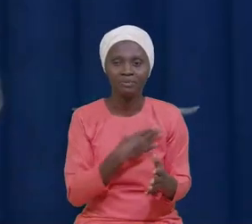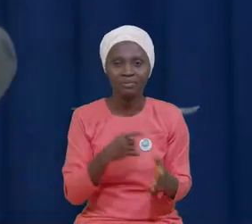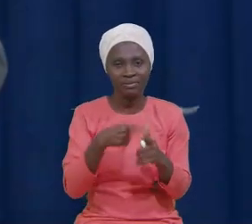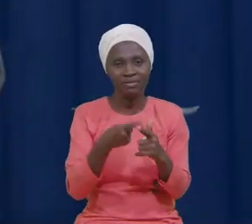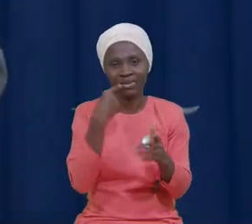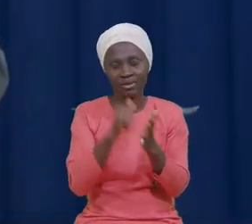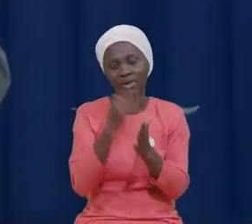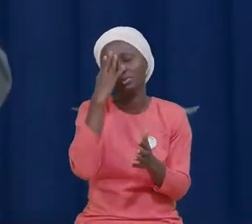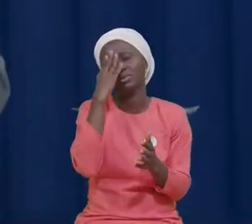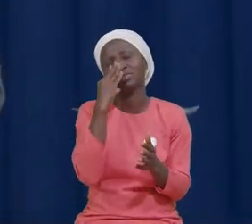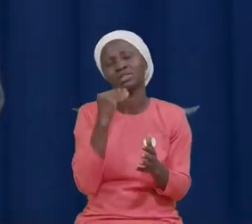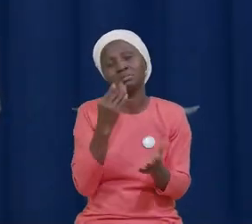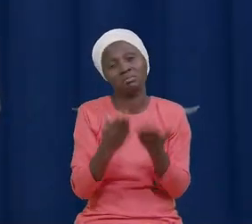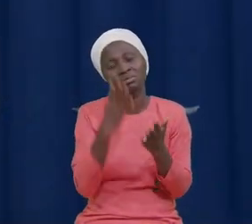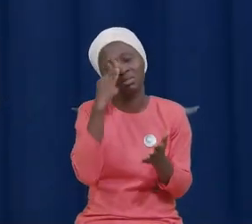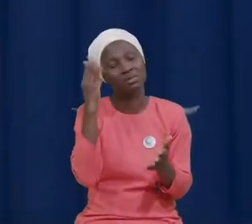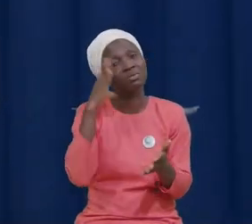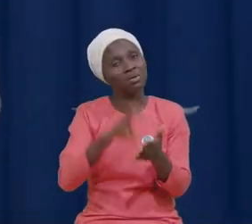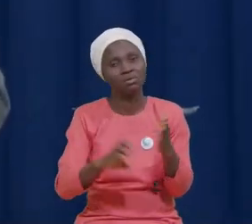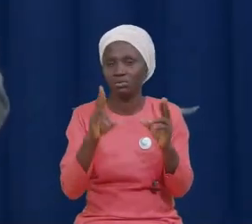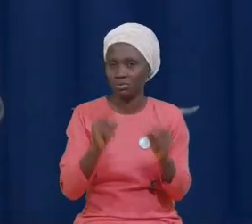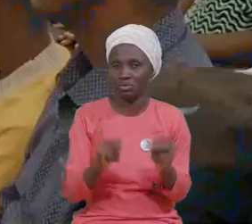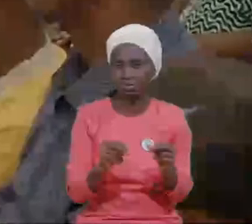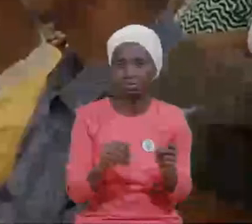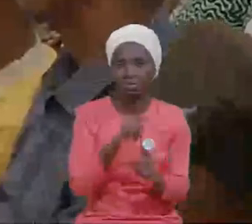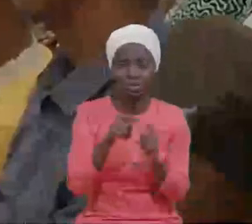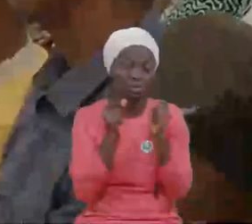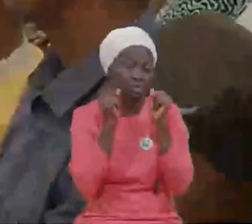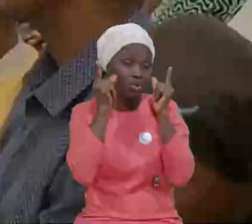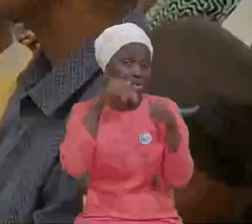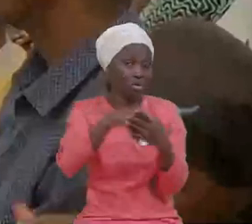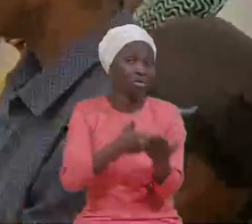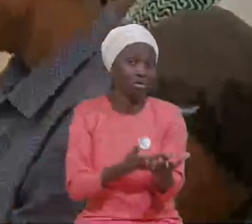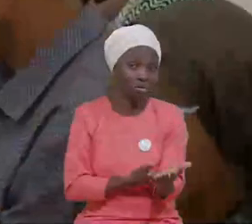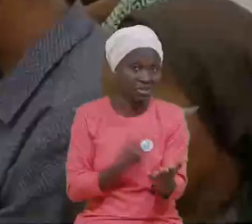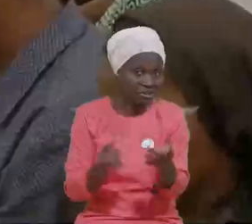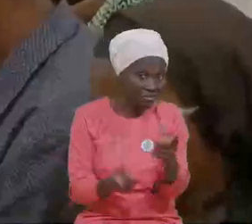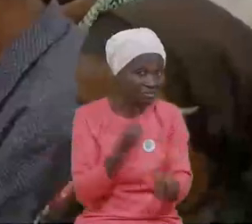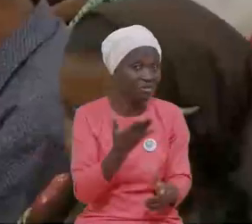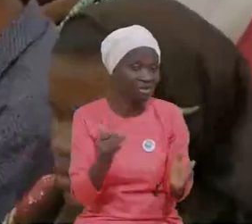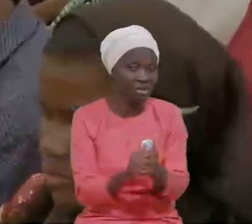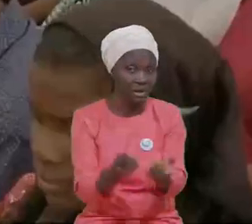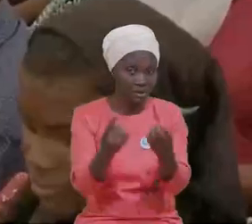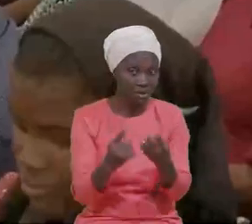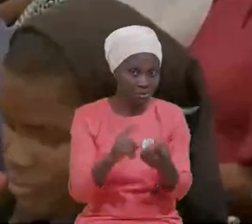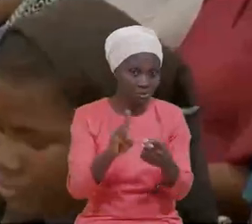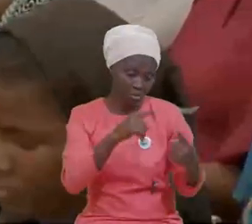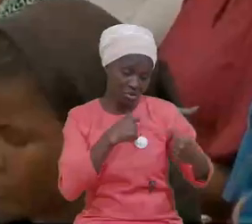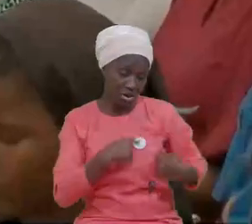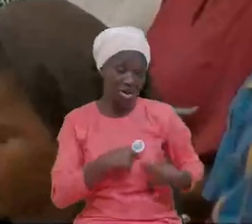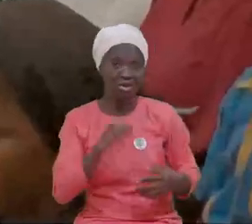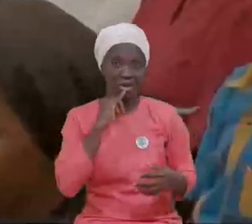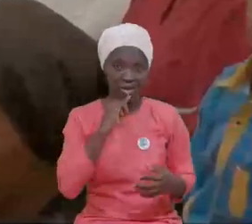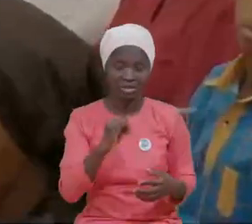dormir. Le sommeil va ôter ça. Non. Quand tu vas te réveiller le lendemain matin, la première chose qui te viendra dans ton